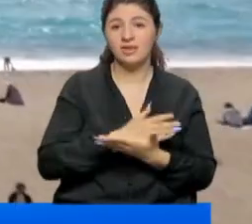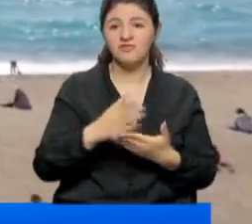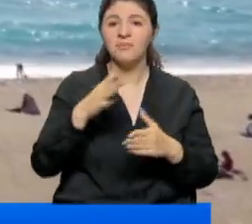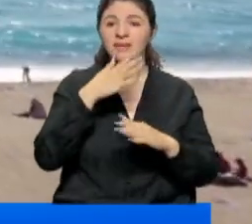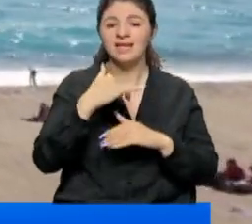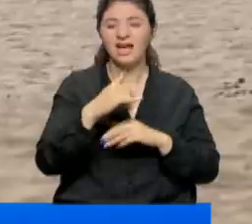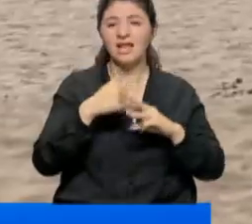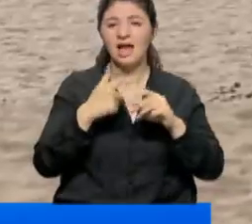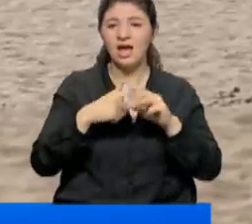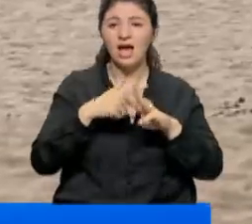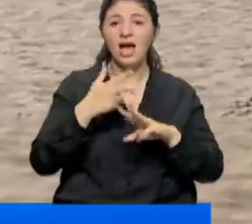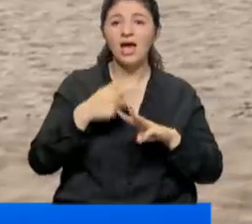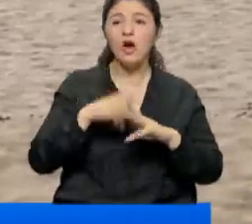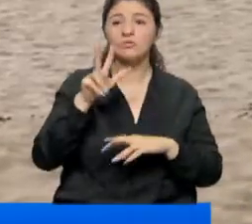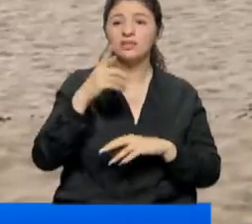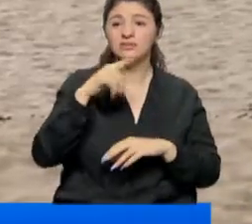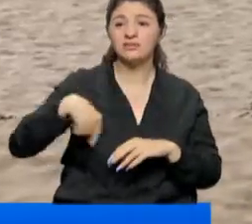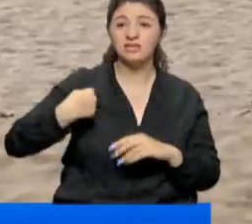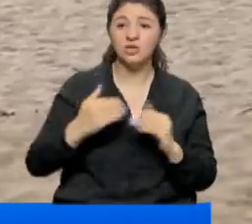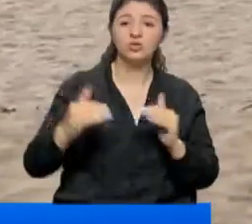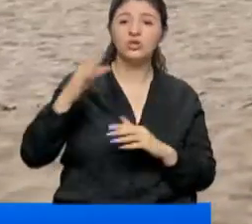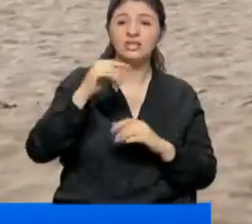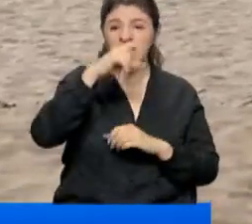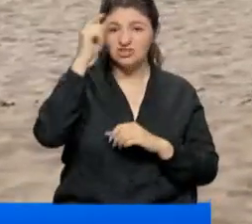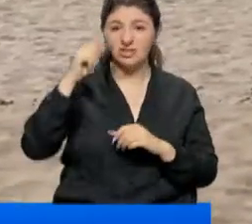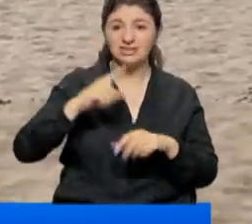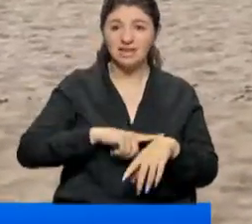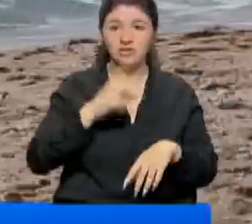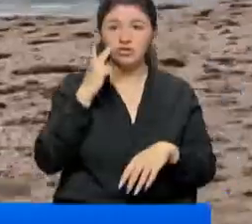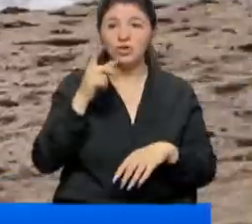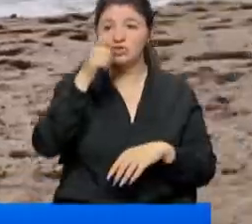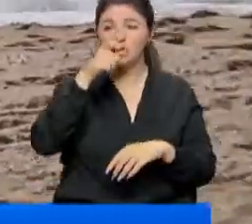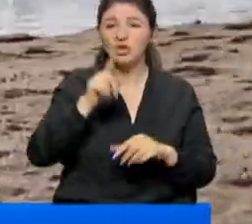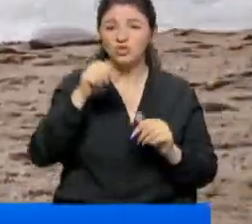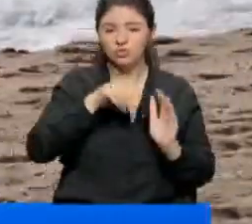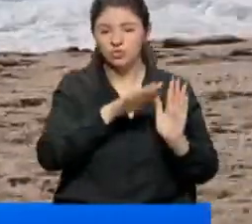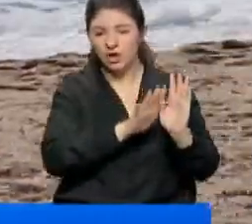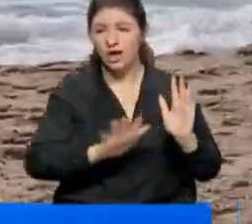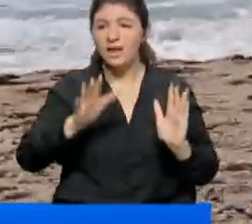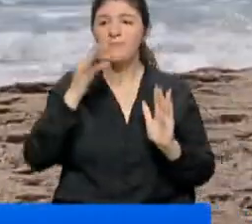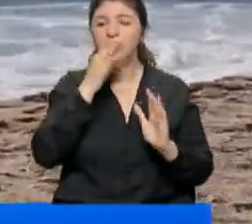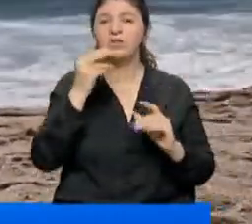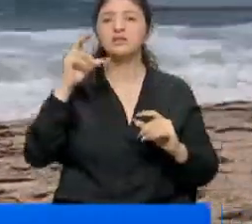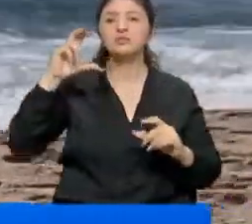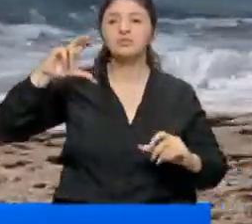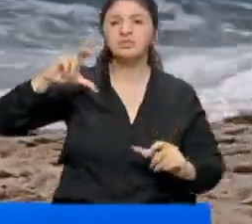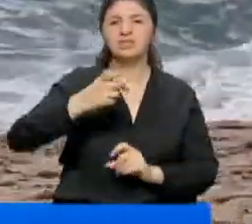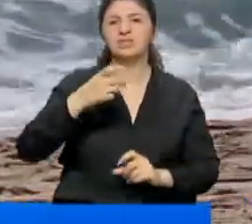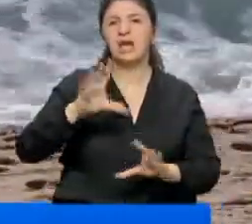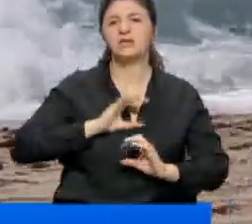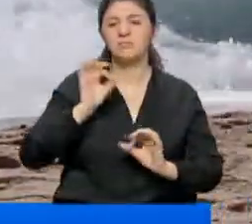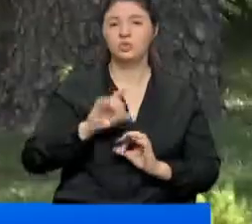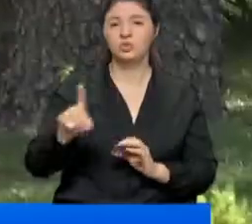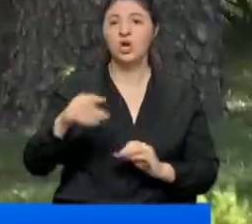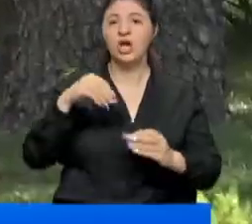kıyıya g35 derecenin üzerine çıkıyor günün en sıcak saatlerinde yurdun Güney attı da benzer şekilde kavurucu sıcakların